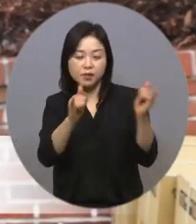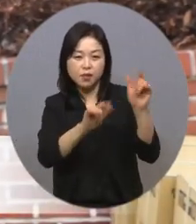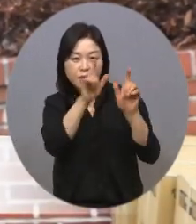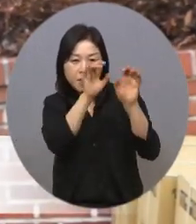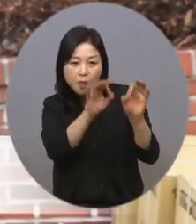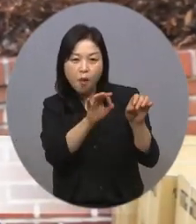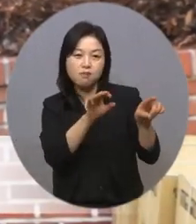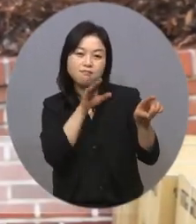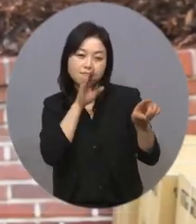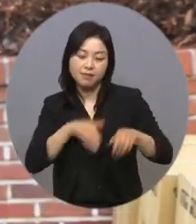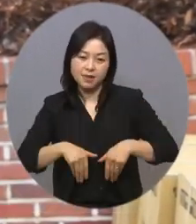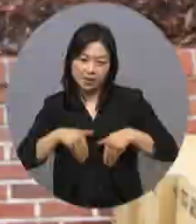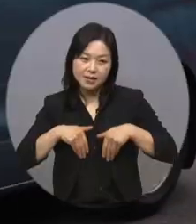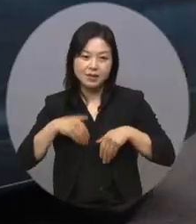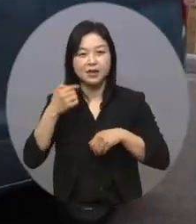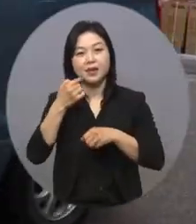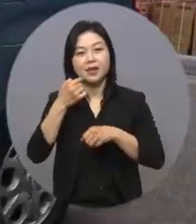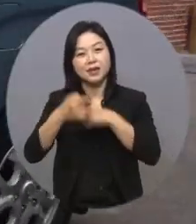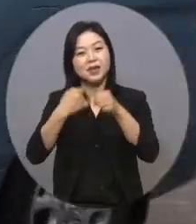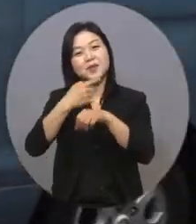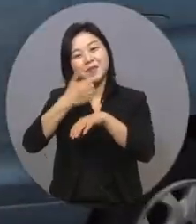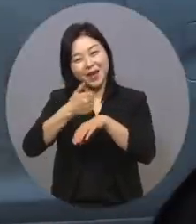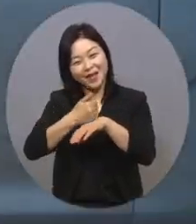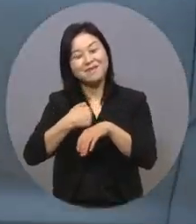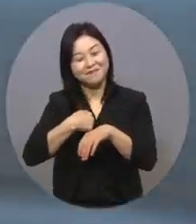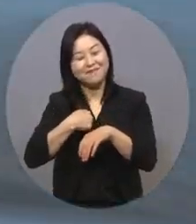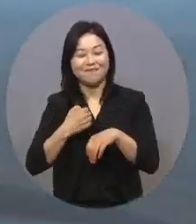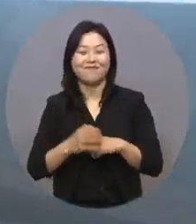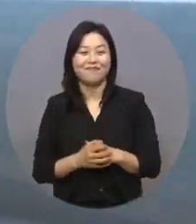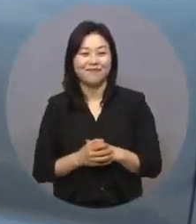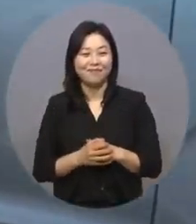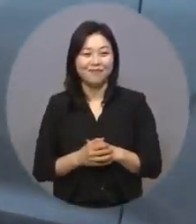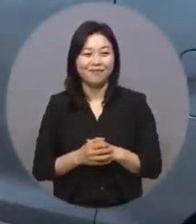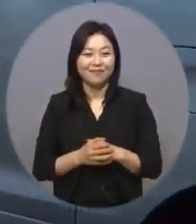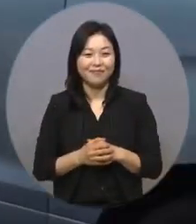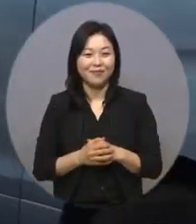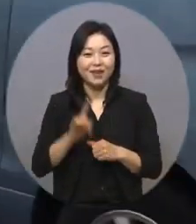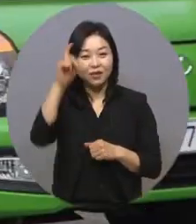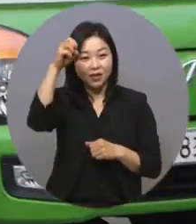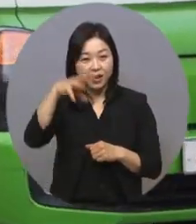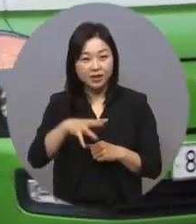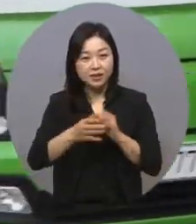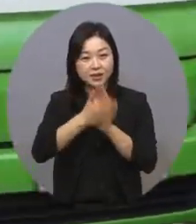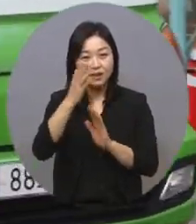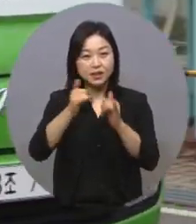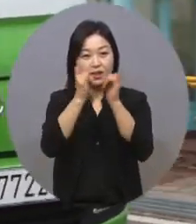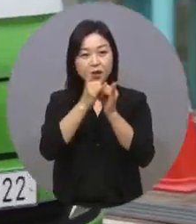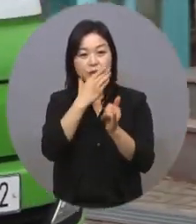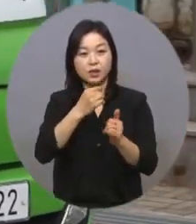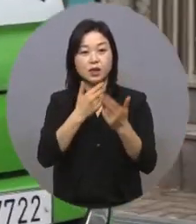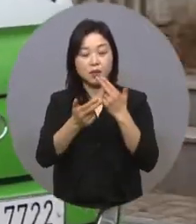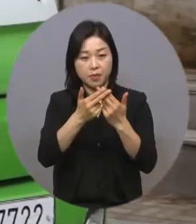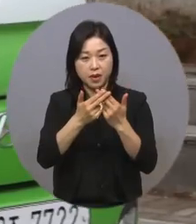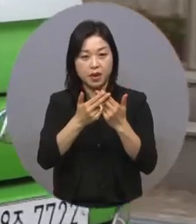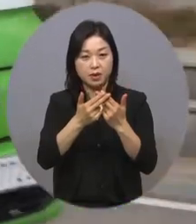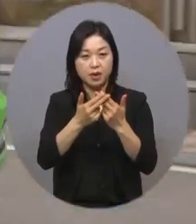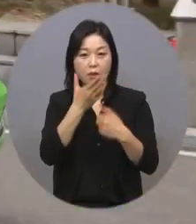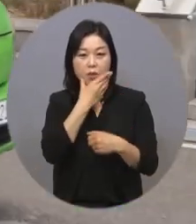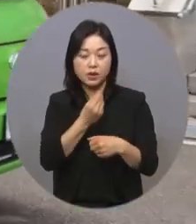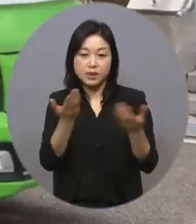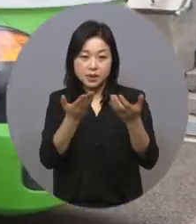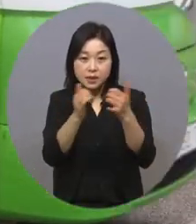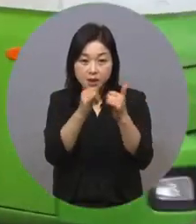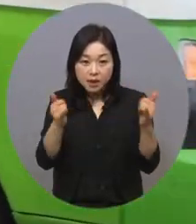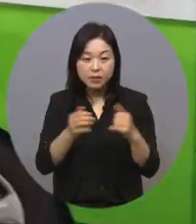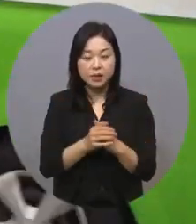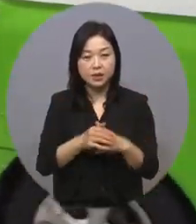따뜻해지며 연말을 맞이하고 있습니다. 고양시 사회복지관협회 각 복지관 종사자들이 관내